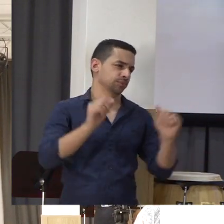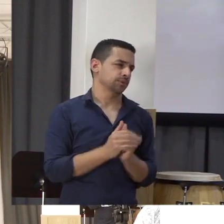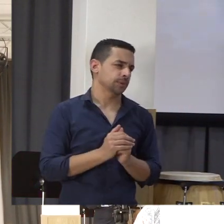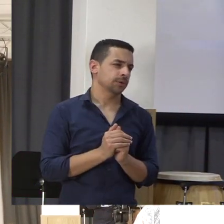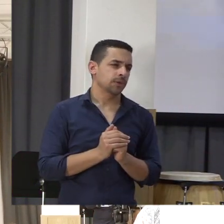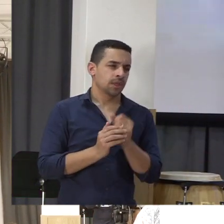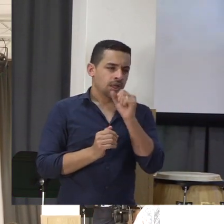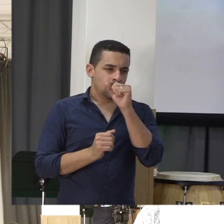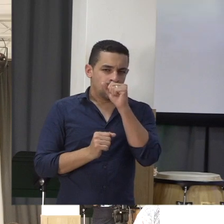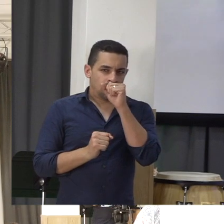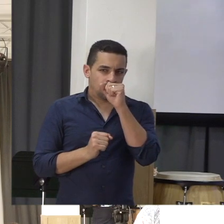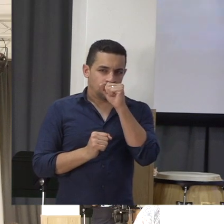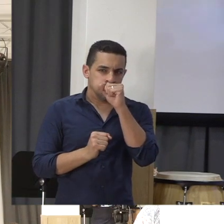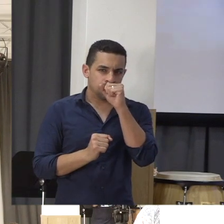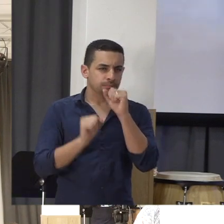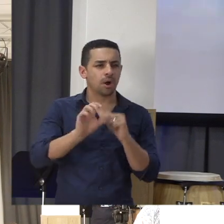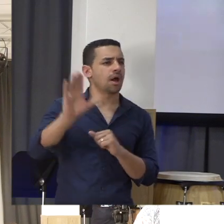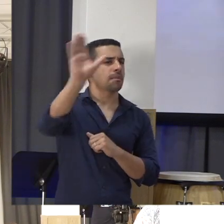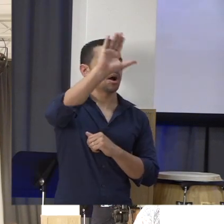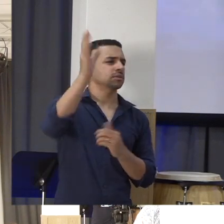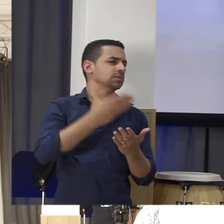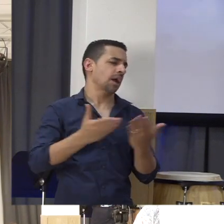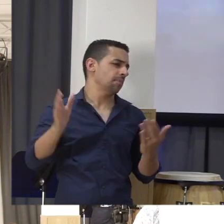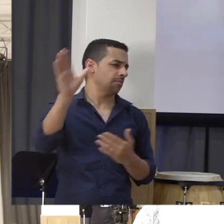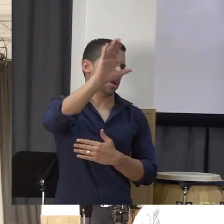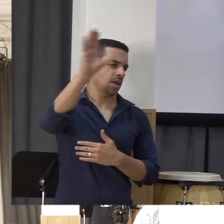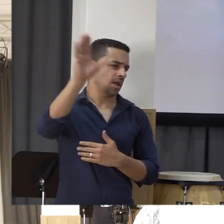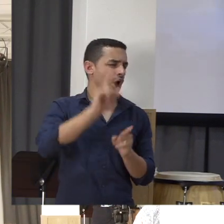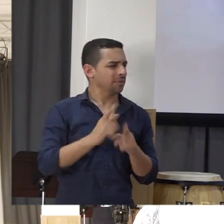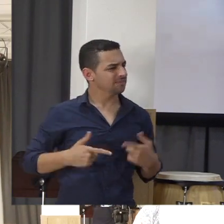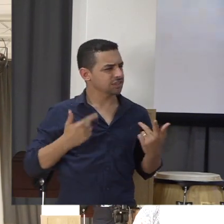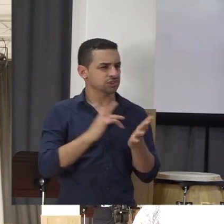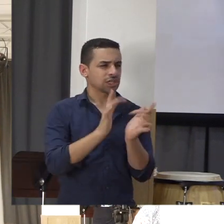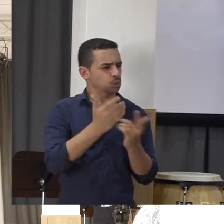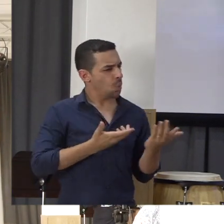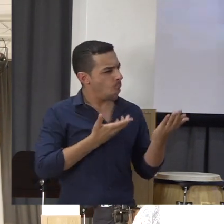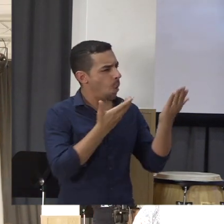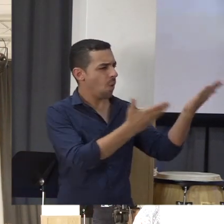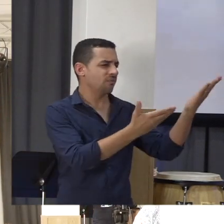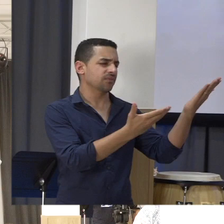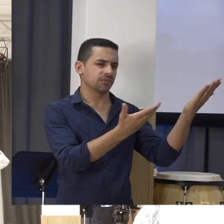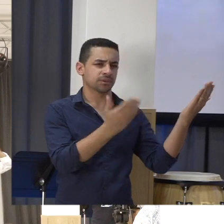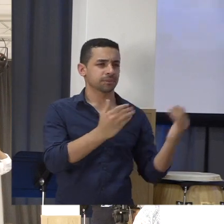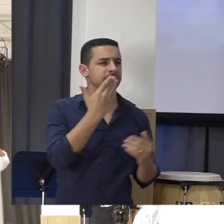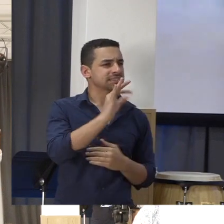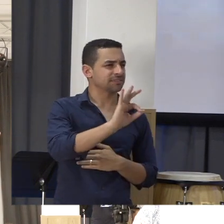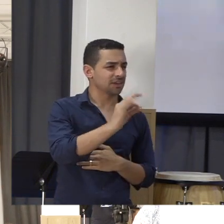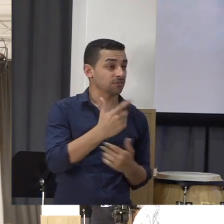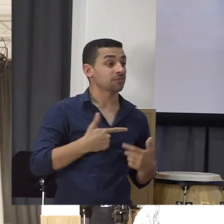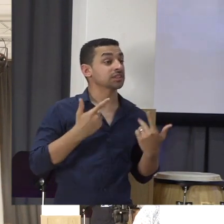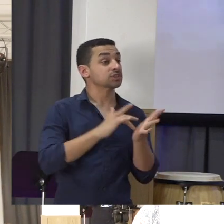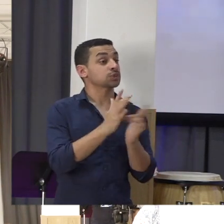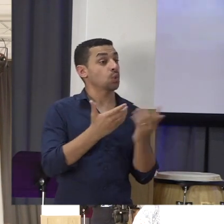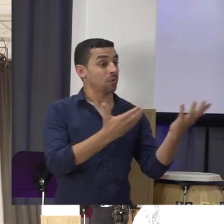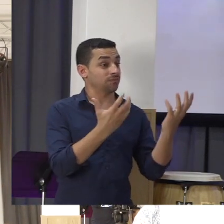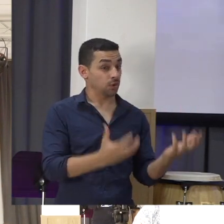matin. Ou lève la main tout simplement là où tu es. Tu veux donner ta vie au Seigneur? Merci frère. Tu veux donner ta vie à